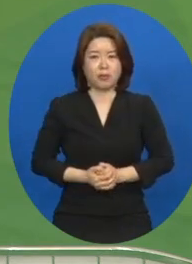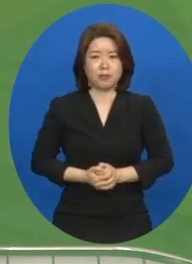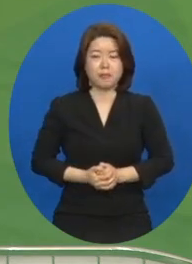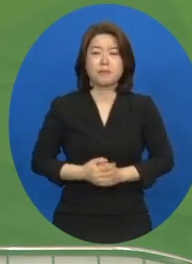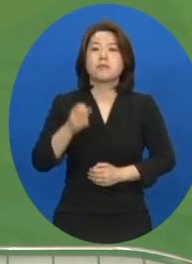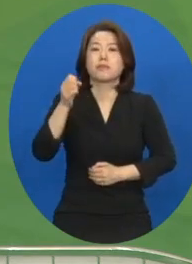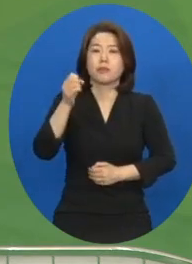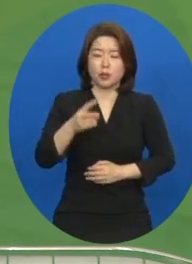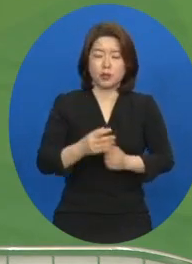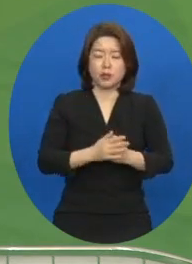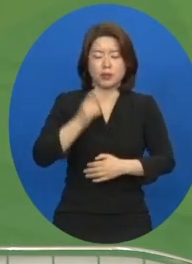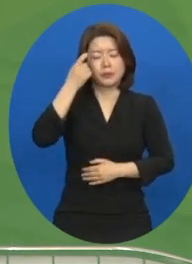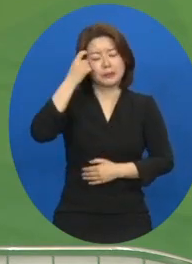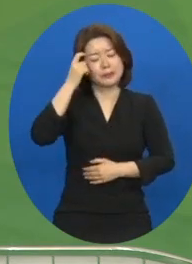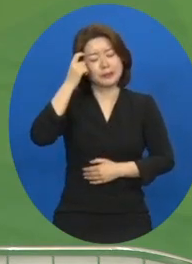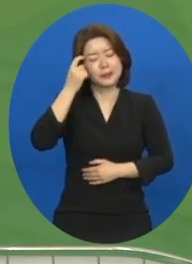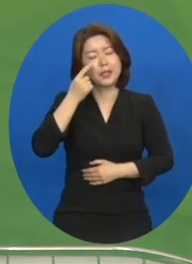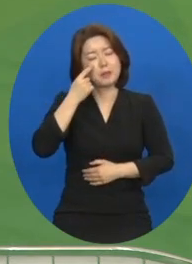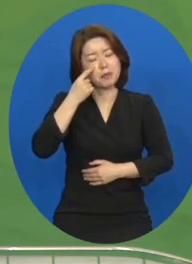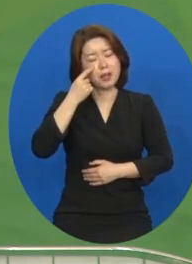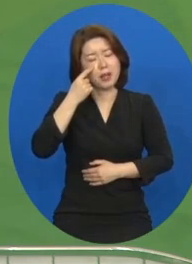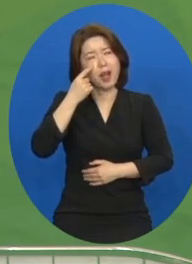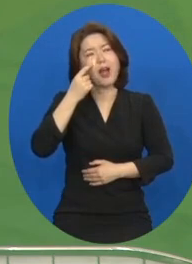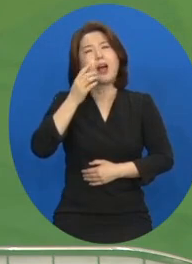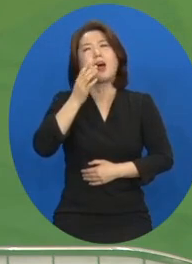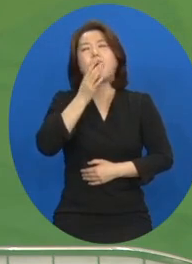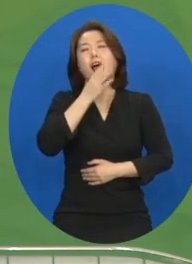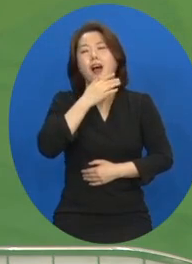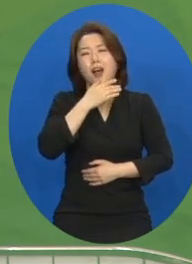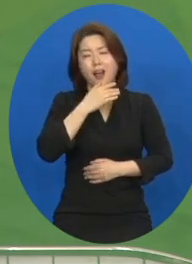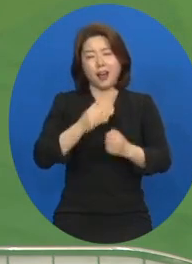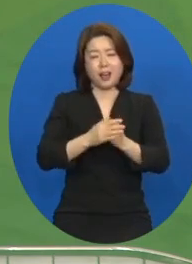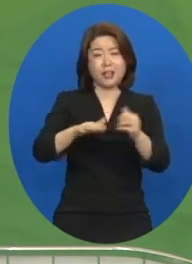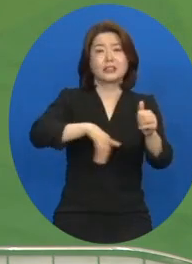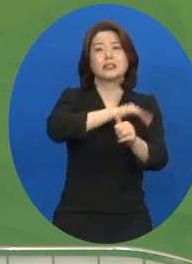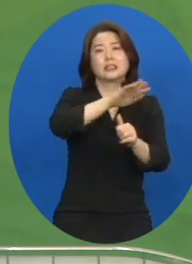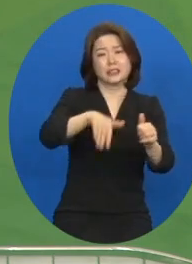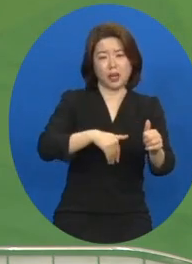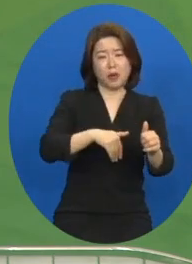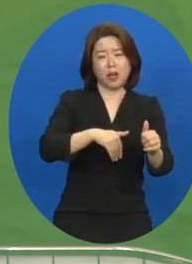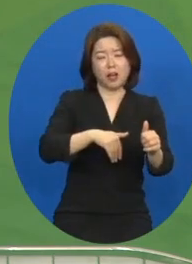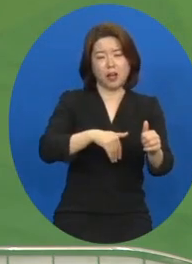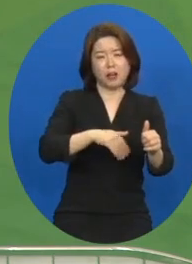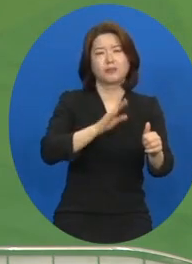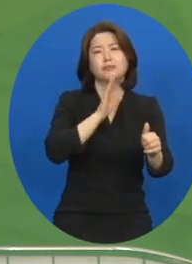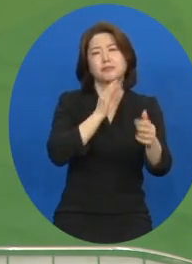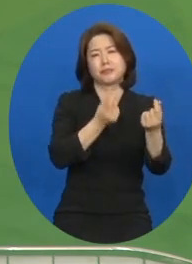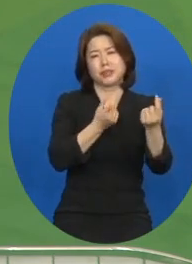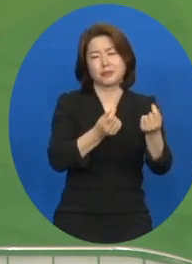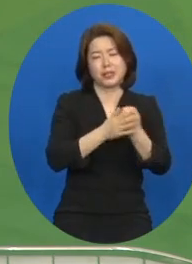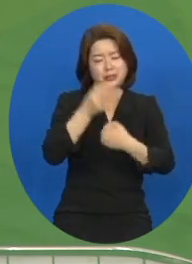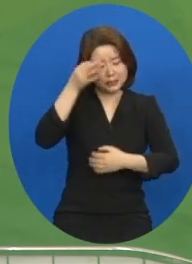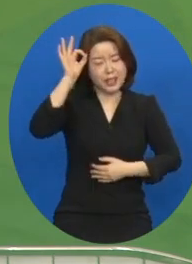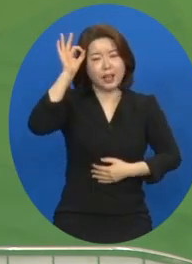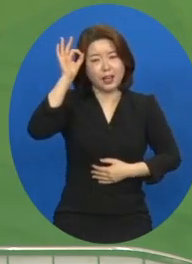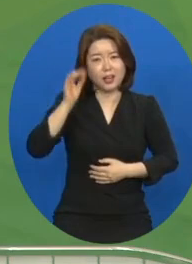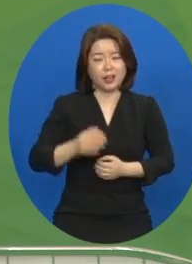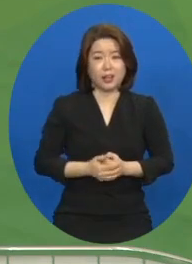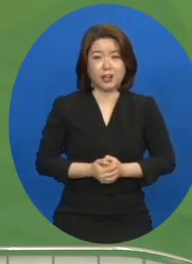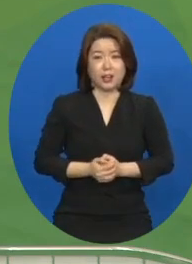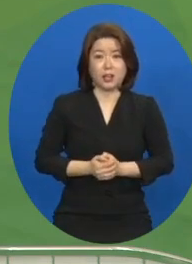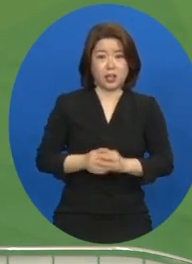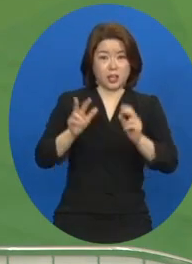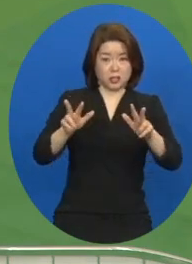그리고 생각해 보니까 아, 그 상황이 그런 상황이었다. 그게 깨달아져요.